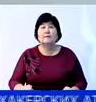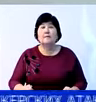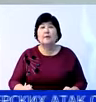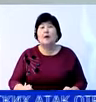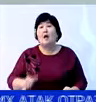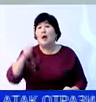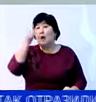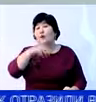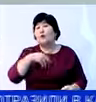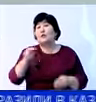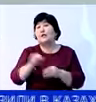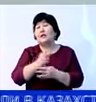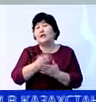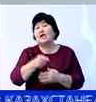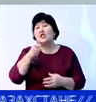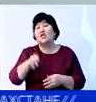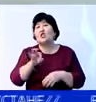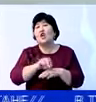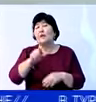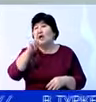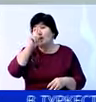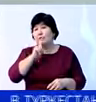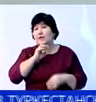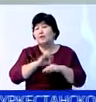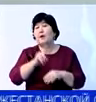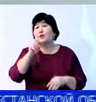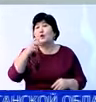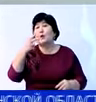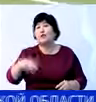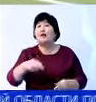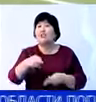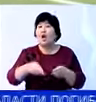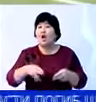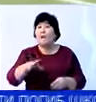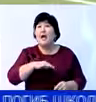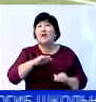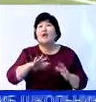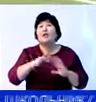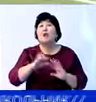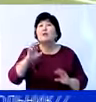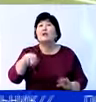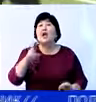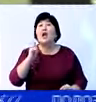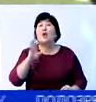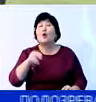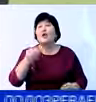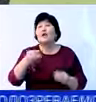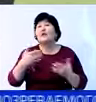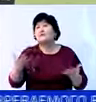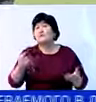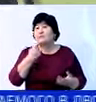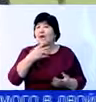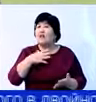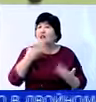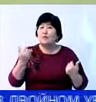В год у нас пролечивается до 1000 больных, в месяц проводится 120 операций. Дети аула Бидайколь раньше играли где придется, не